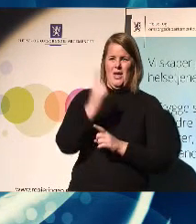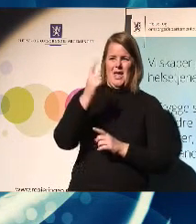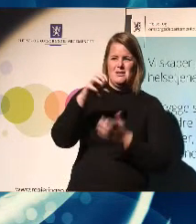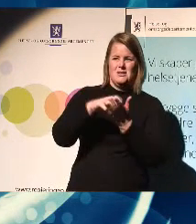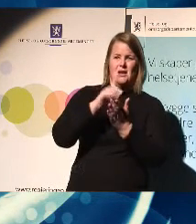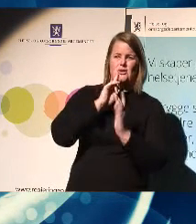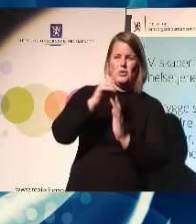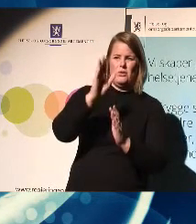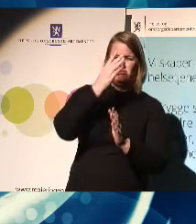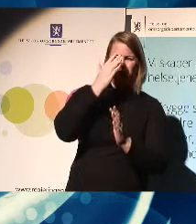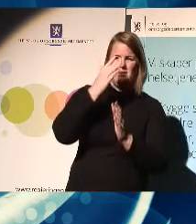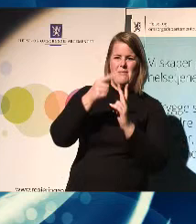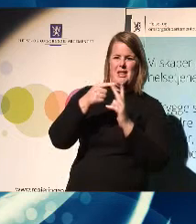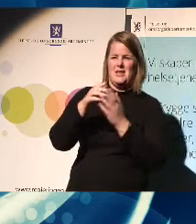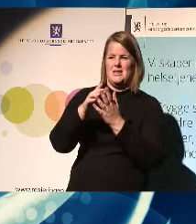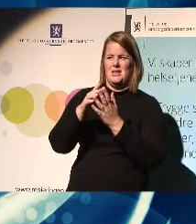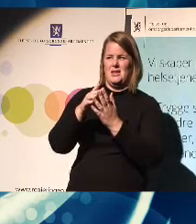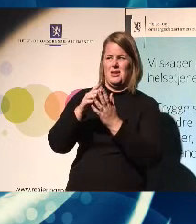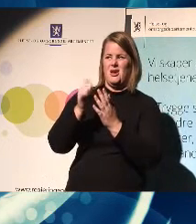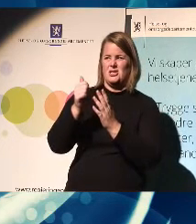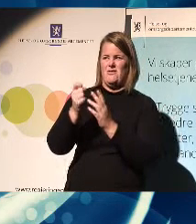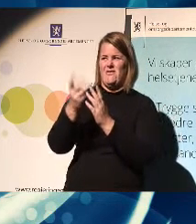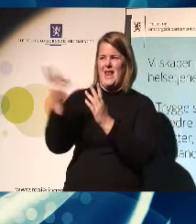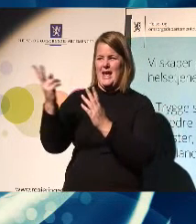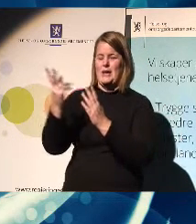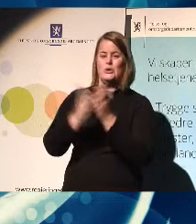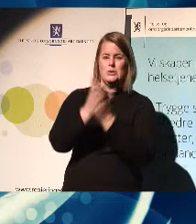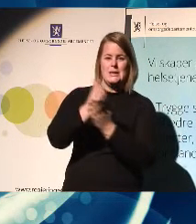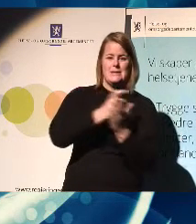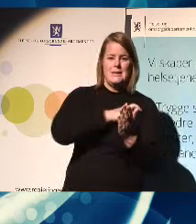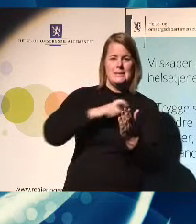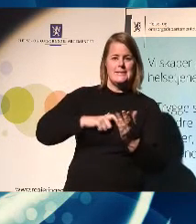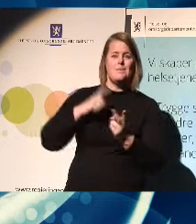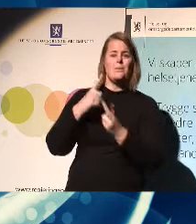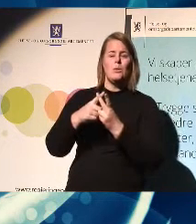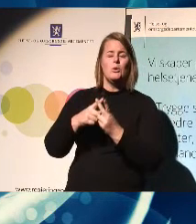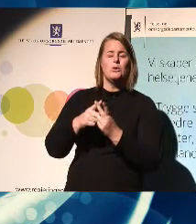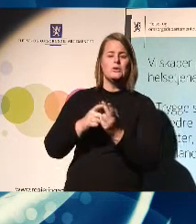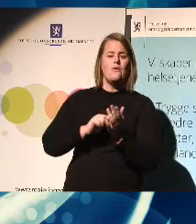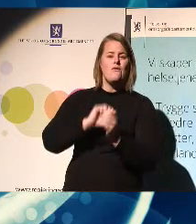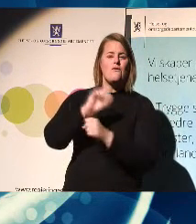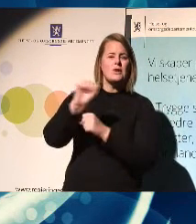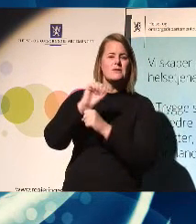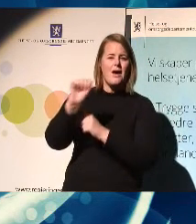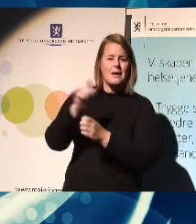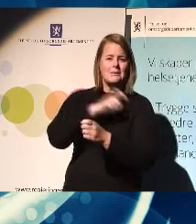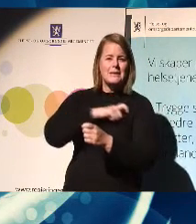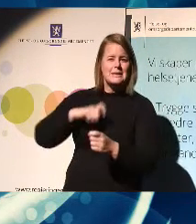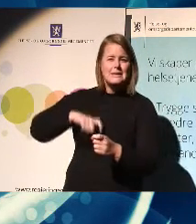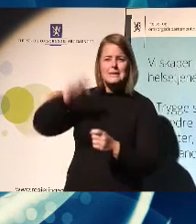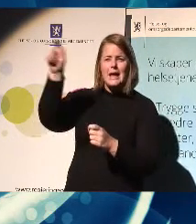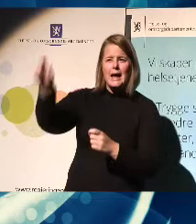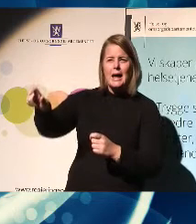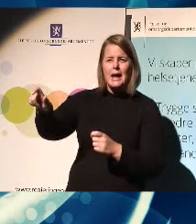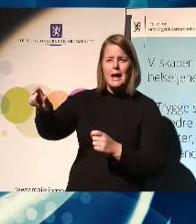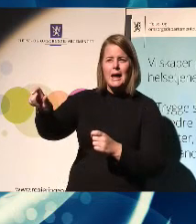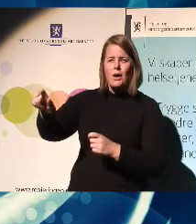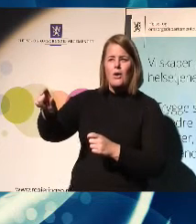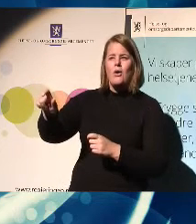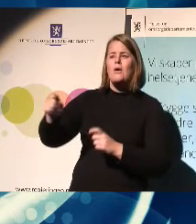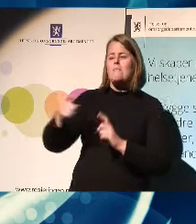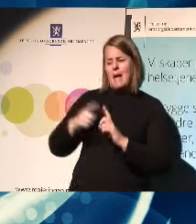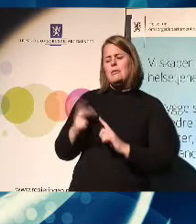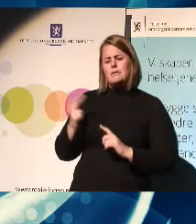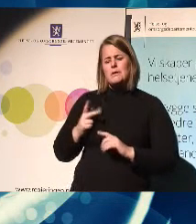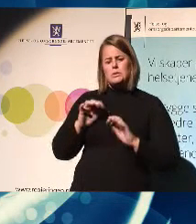statsråd i forlegenhet, men minst to egentlig, både justisministeren og forsvarsministeren. Og vi følte nok at vi hadde hatt den terapeutiske effekten av